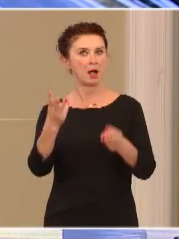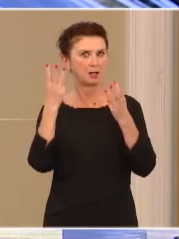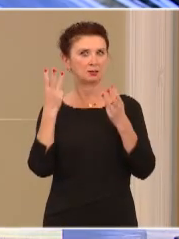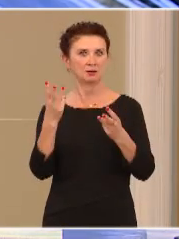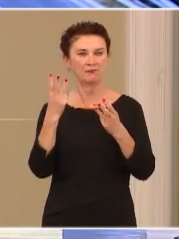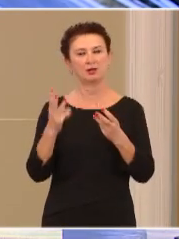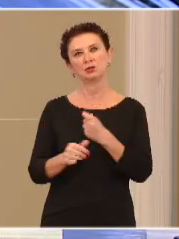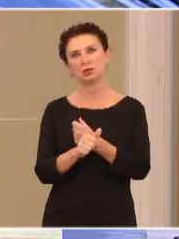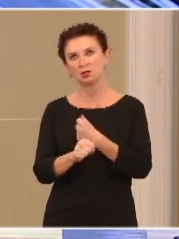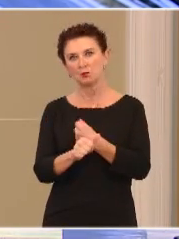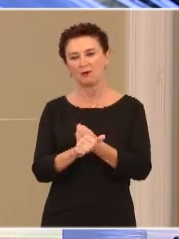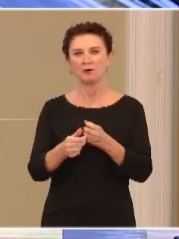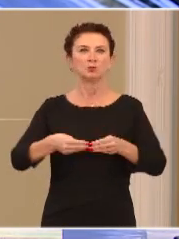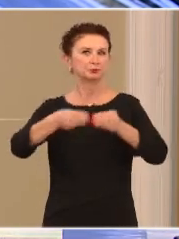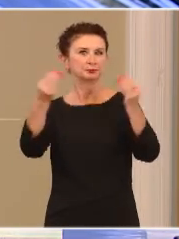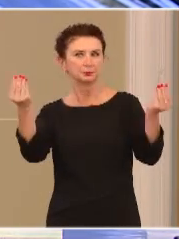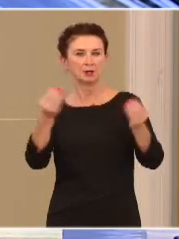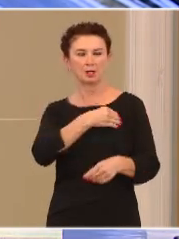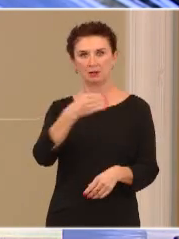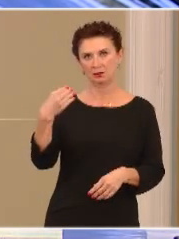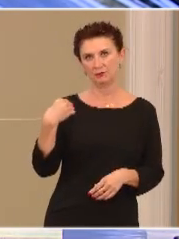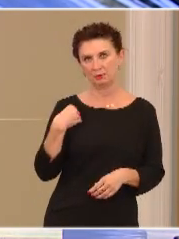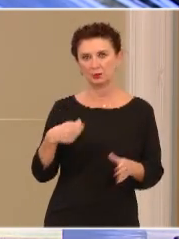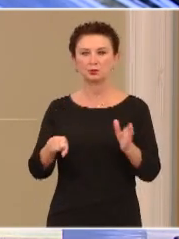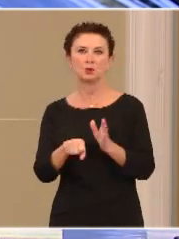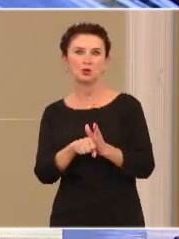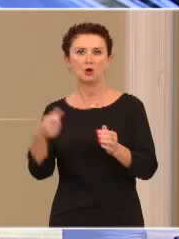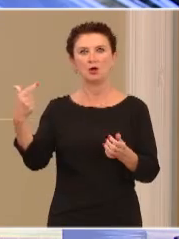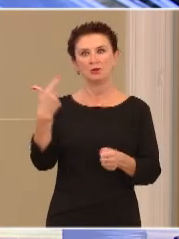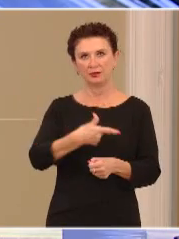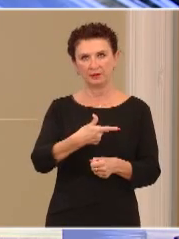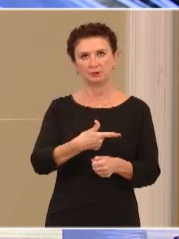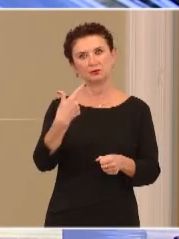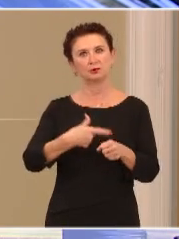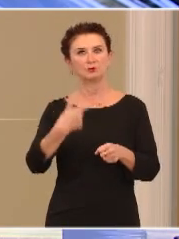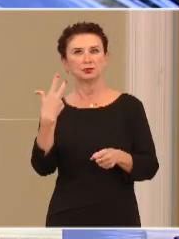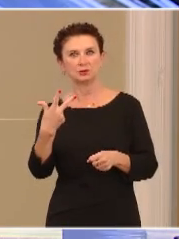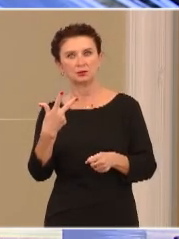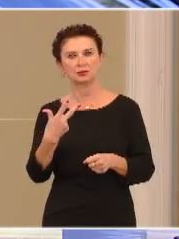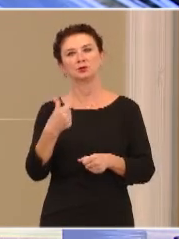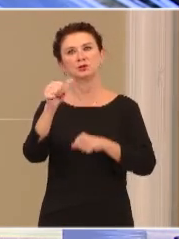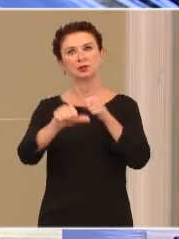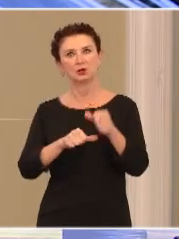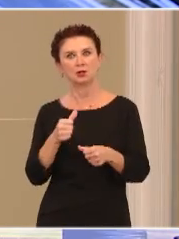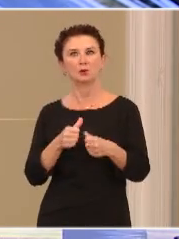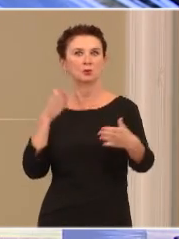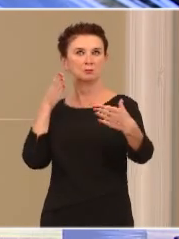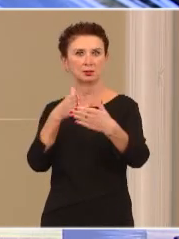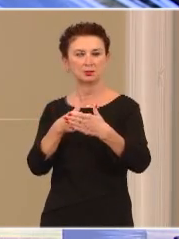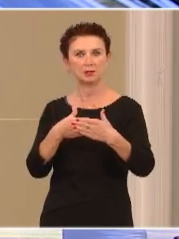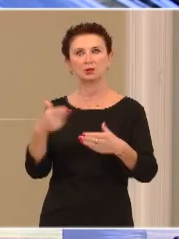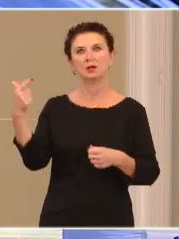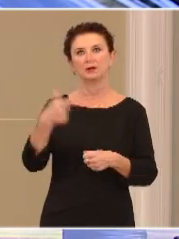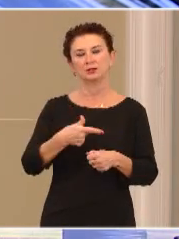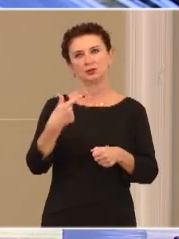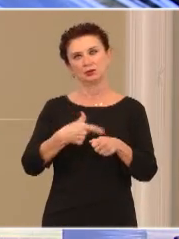Polsce, program budowy dróg krajowych do 2023 roku z perspektywą do 2025 roku oraz